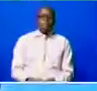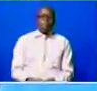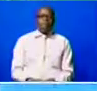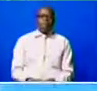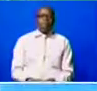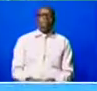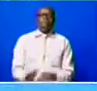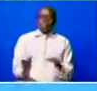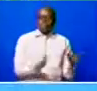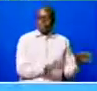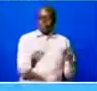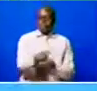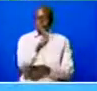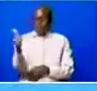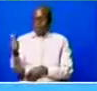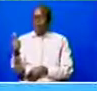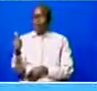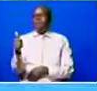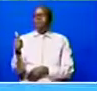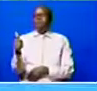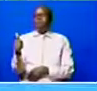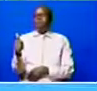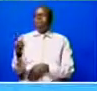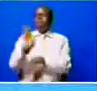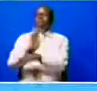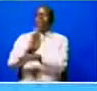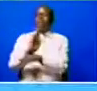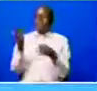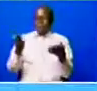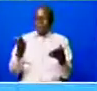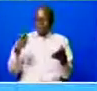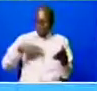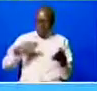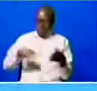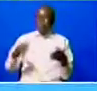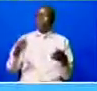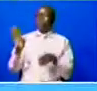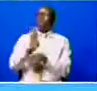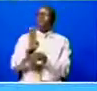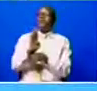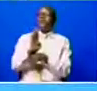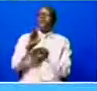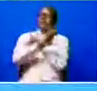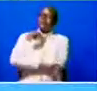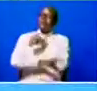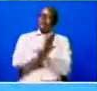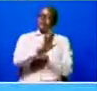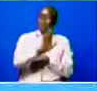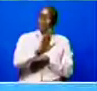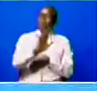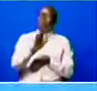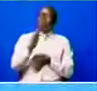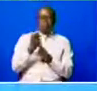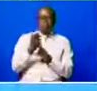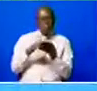Naam, tukiachana na taarifa hiyo mtazamaji, tuelekee katika taifa la Burundi ambako wananchi kwenye taifa hilo walijitokeza